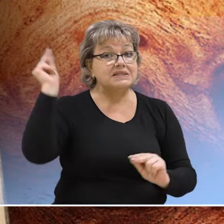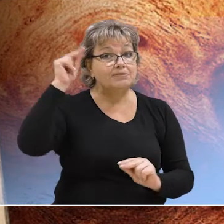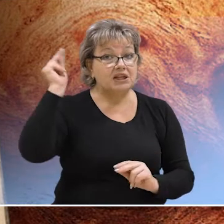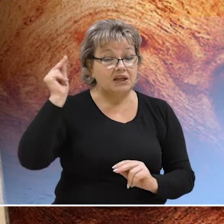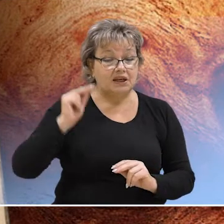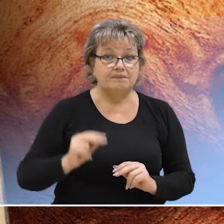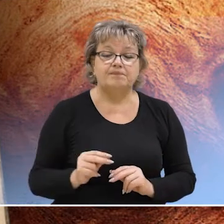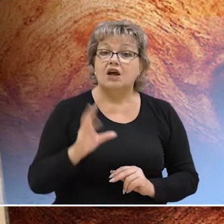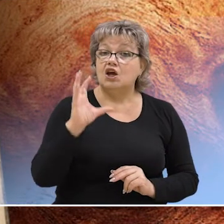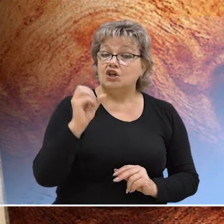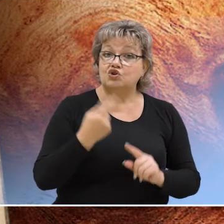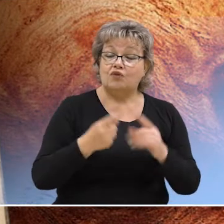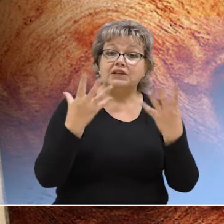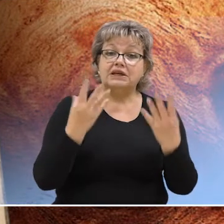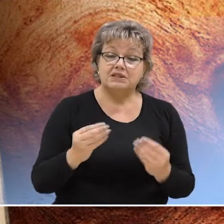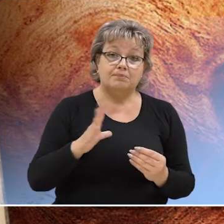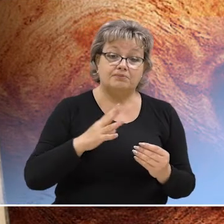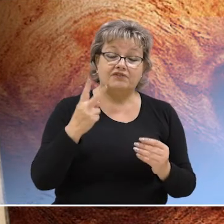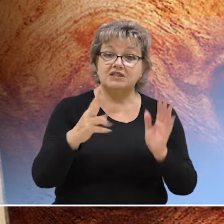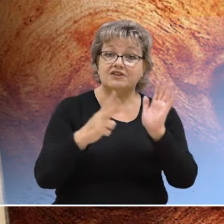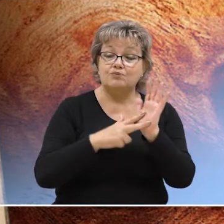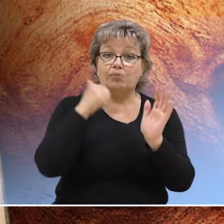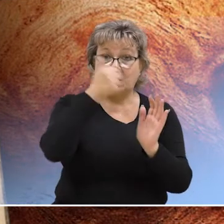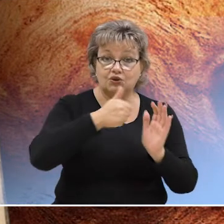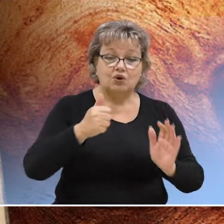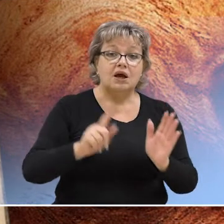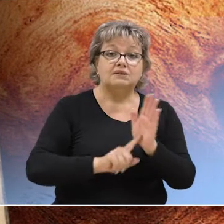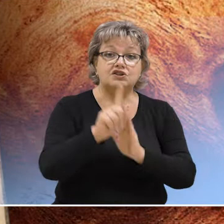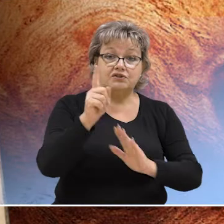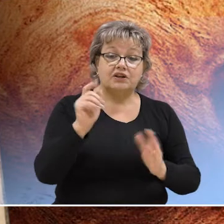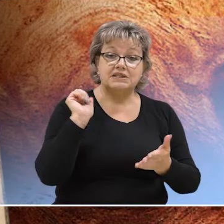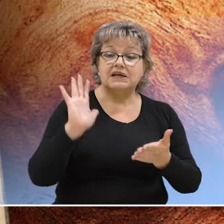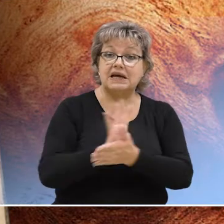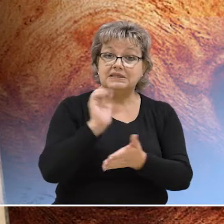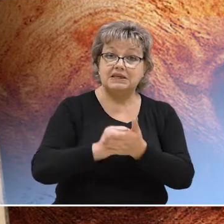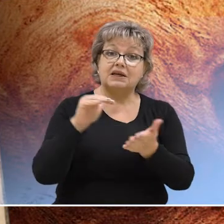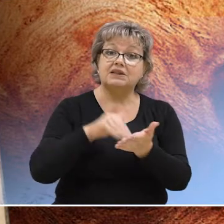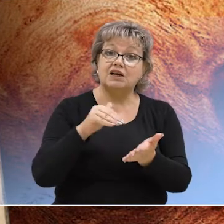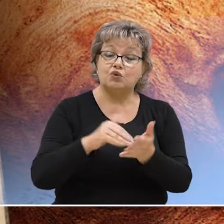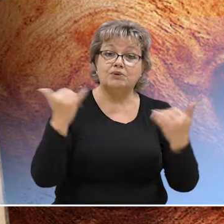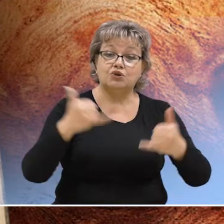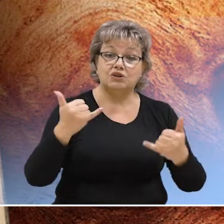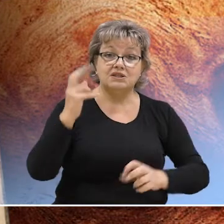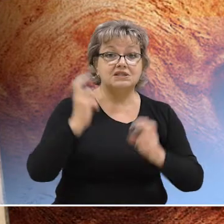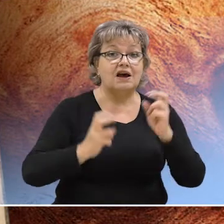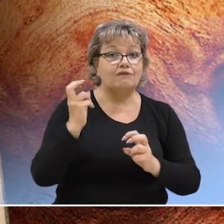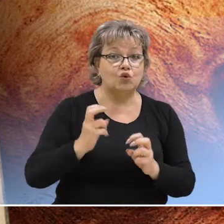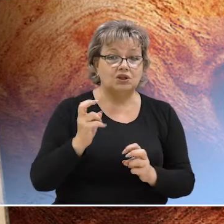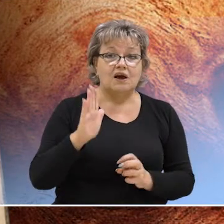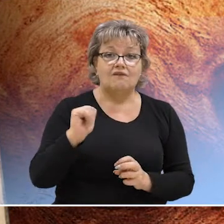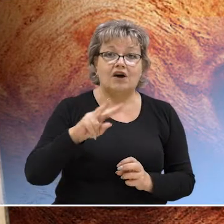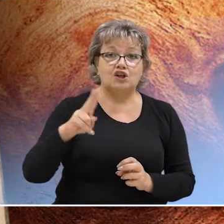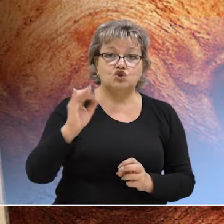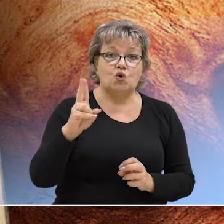учительская семинария. Еще в этот день, в 1928 году, начала издаваться газета Таганрогского металлургического